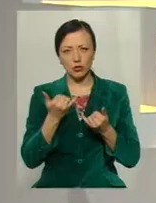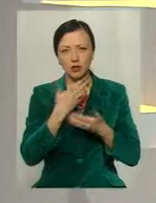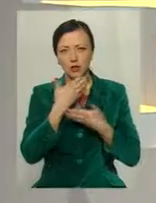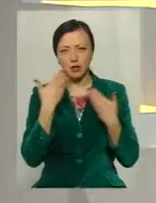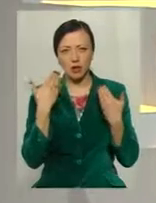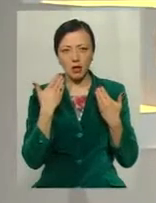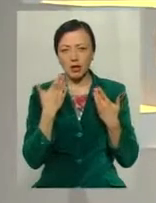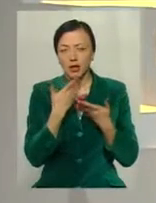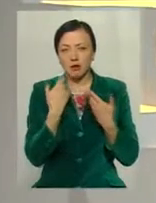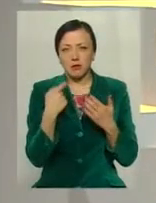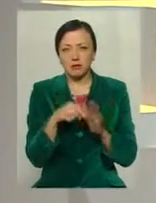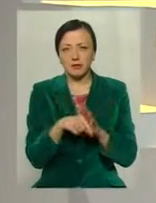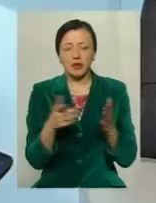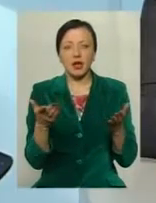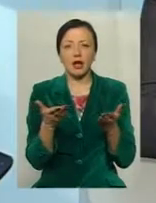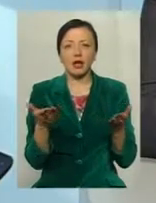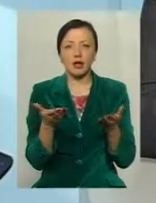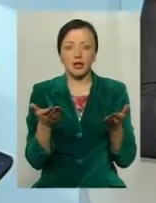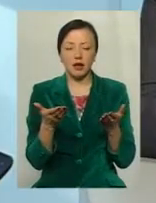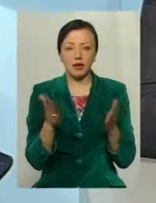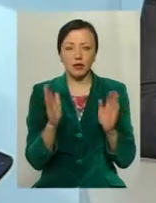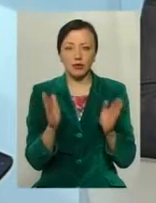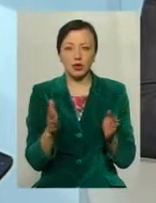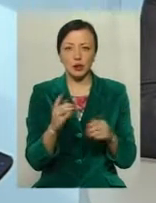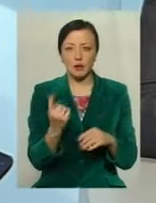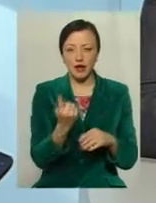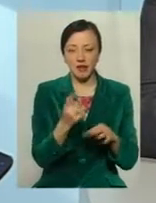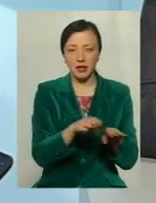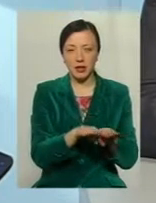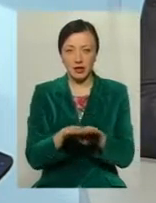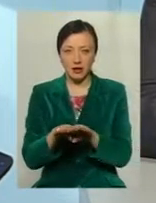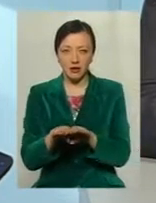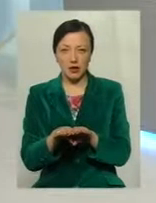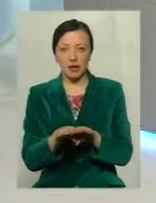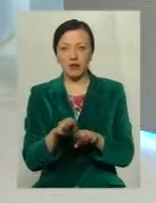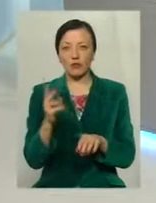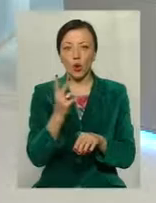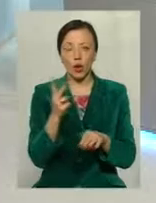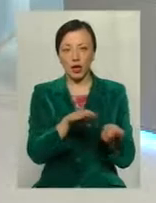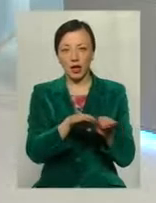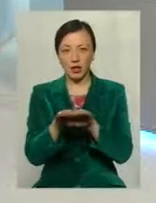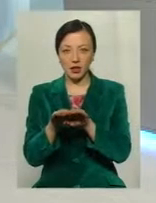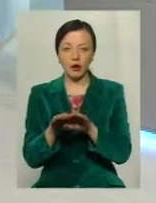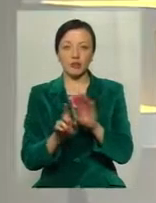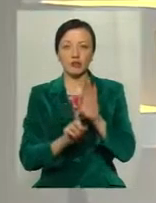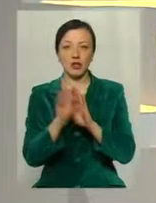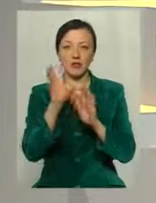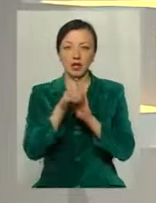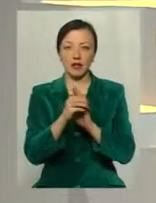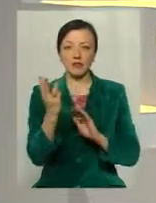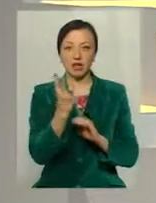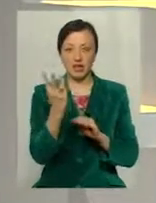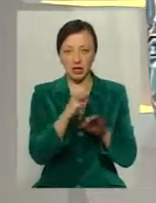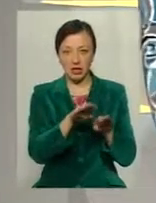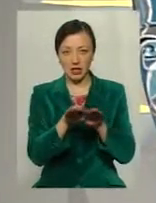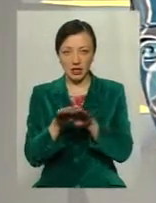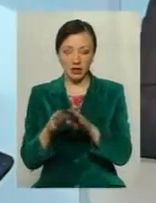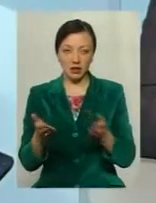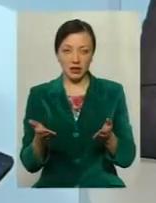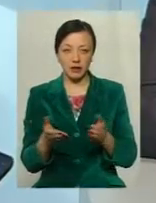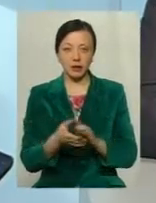і пояснити депутатам. Безумовно, інші питання. Якщо стосується медицини, ми почнемо сказати, що йде реформа. До кінця,